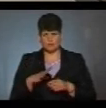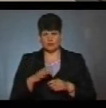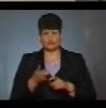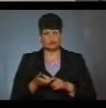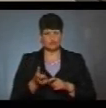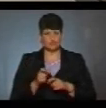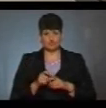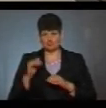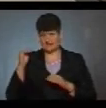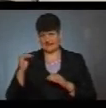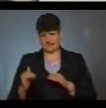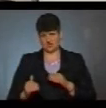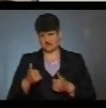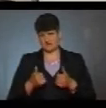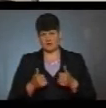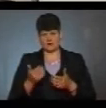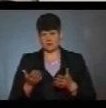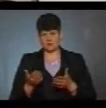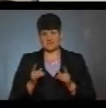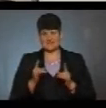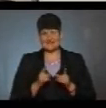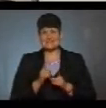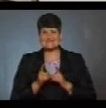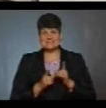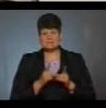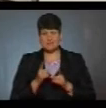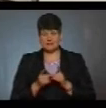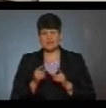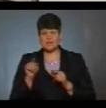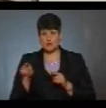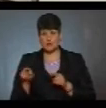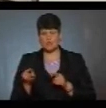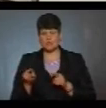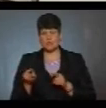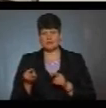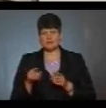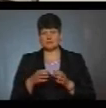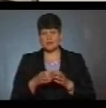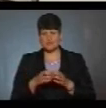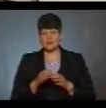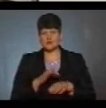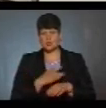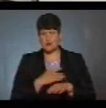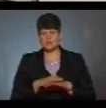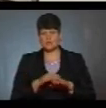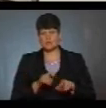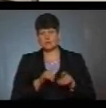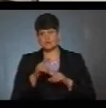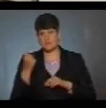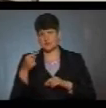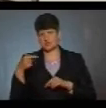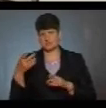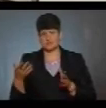дуже нижче в рейтингу. Тільки змінили його як представника від «Слуга народу», він перейшов на перше місце